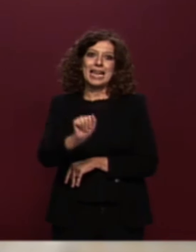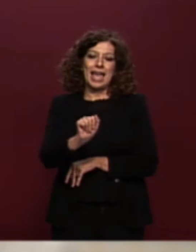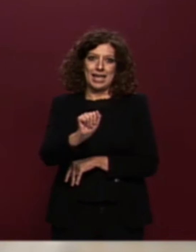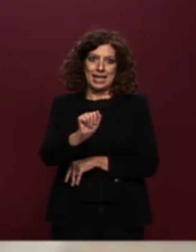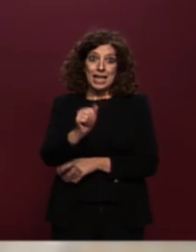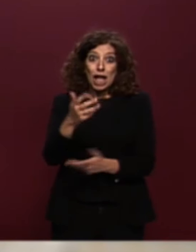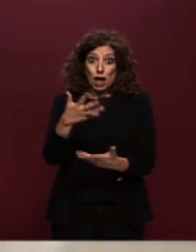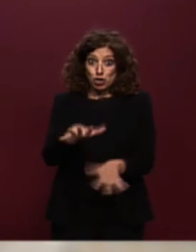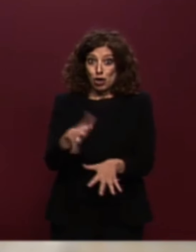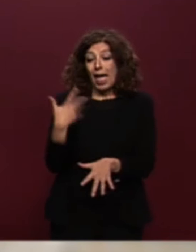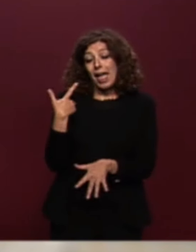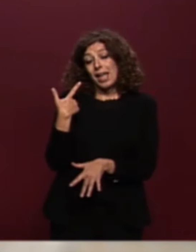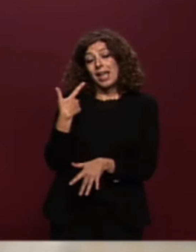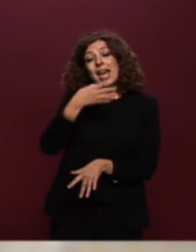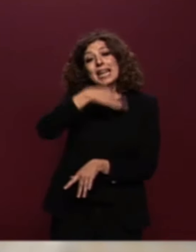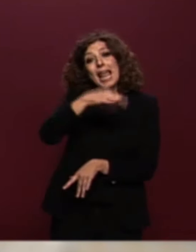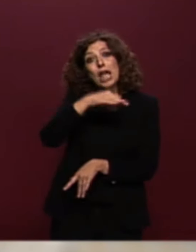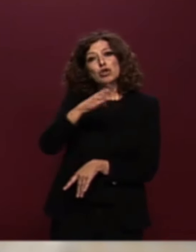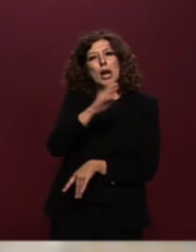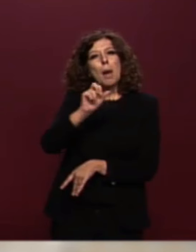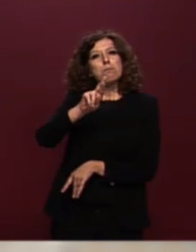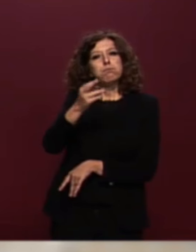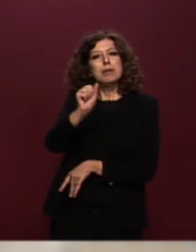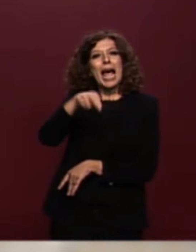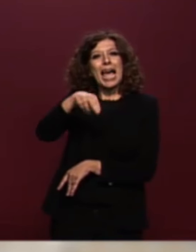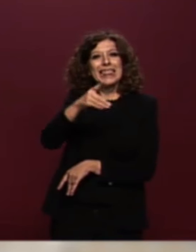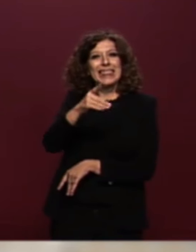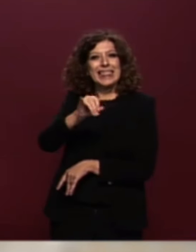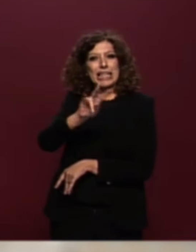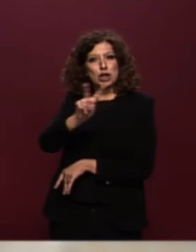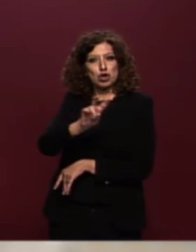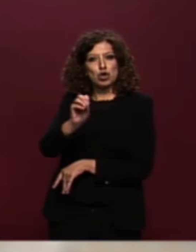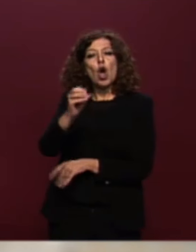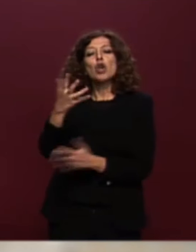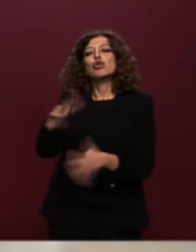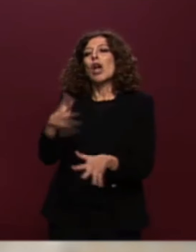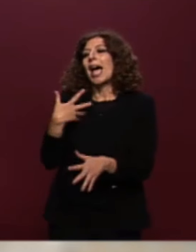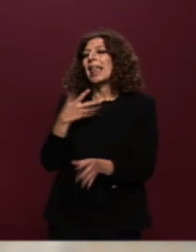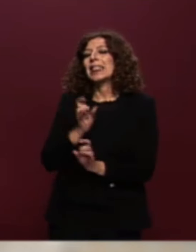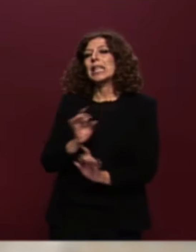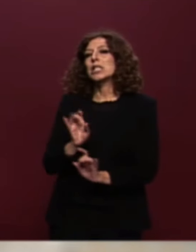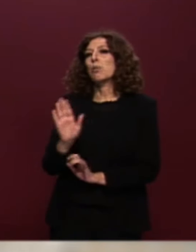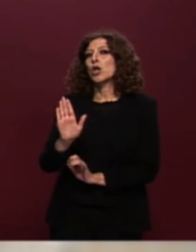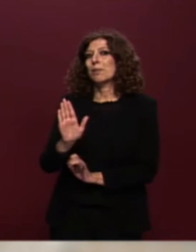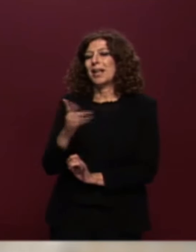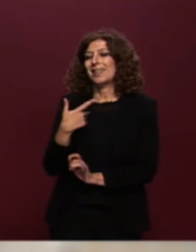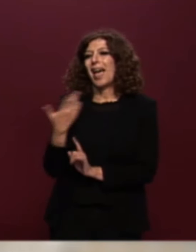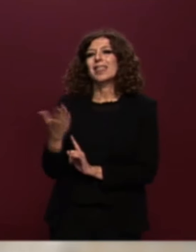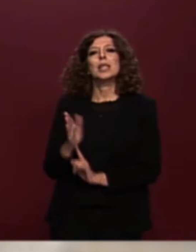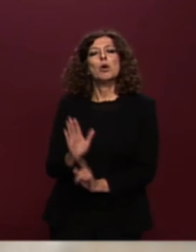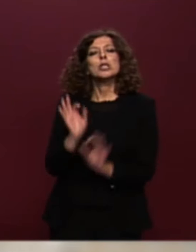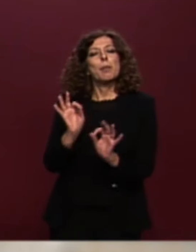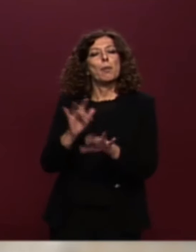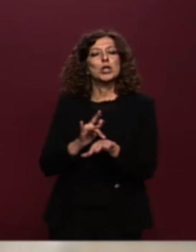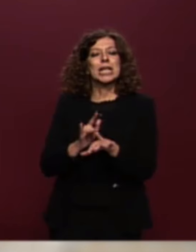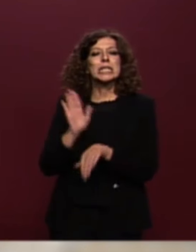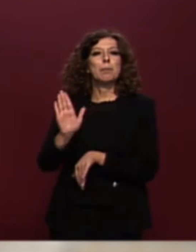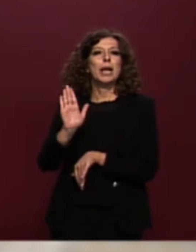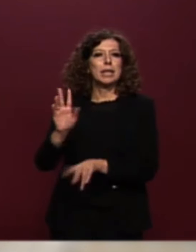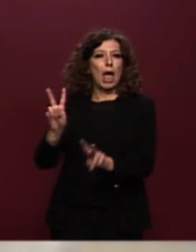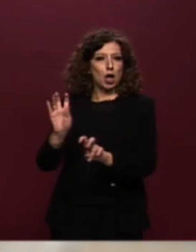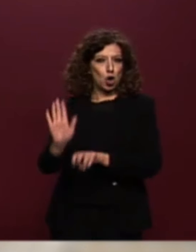presentazione della relazione su Brandizzo, una disponibilità totale, confermando la sua sensibilità su questi argomenti, così come